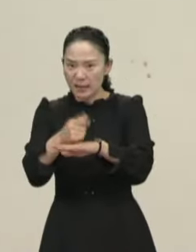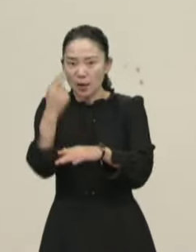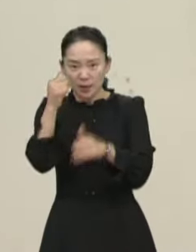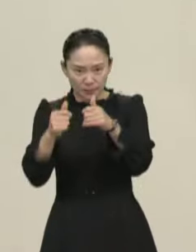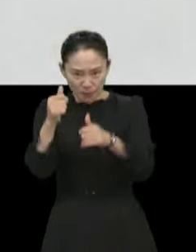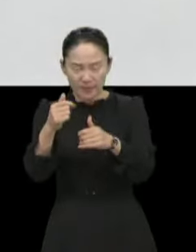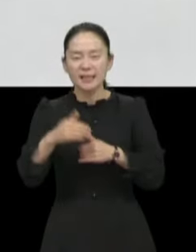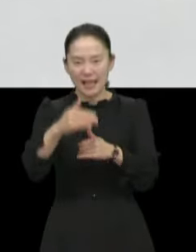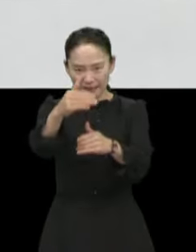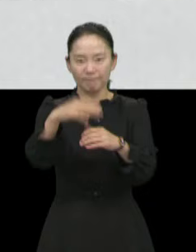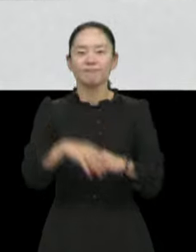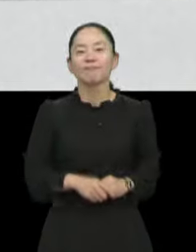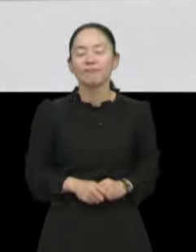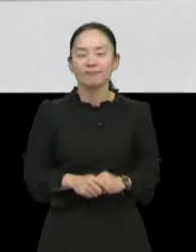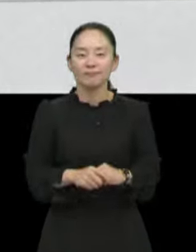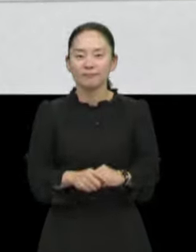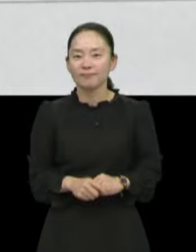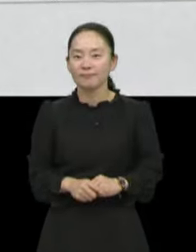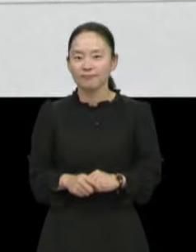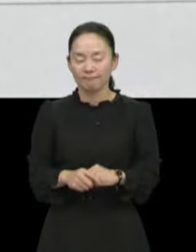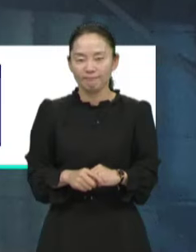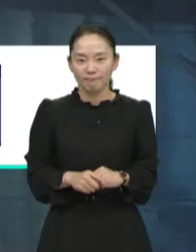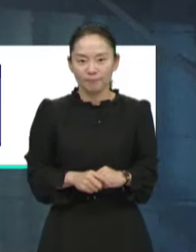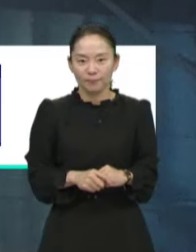등을 진행했습니다.